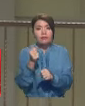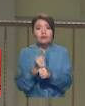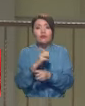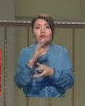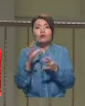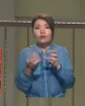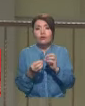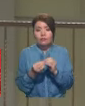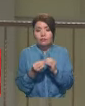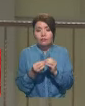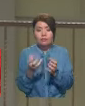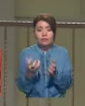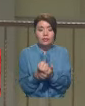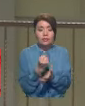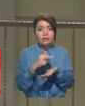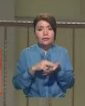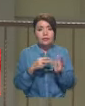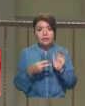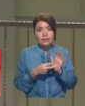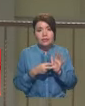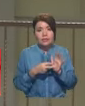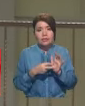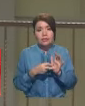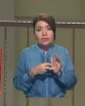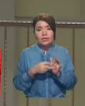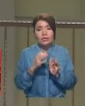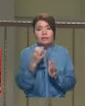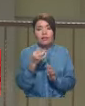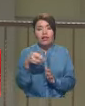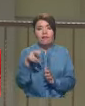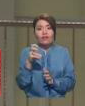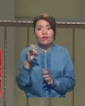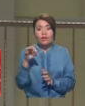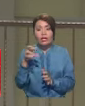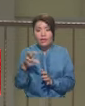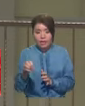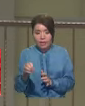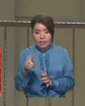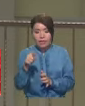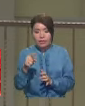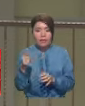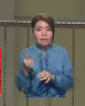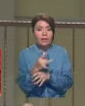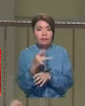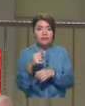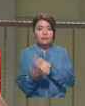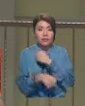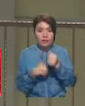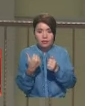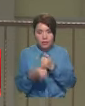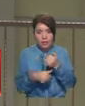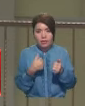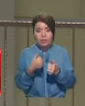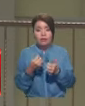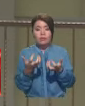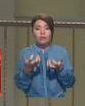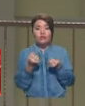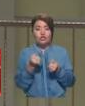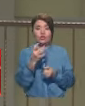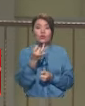продуктом планируется производство сплава доре. То есть это первичный материал, получается,